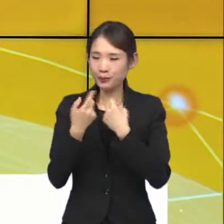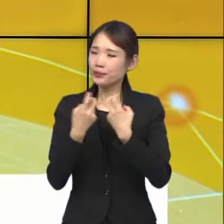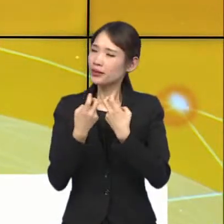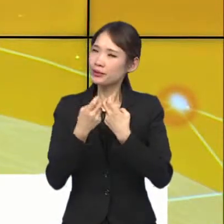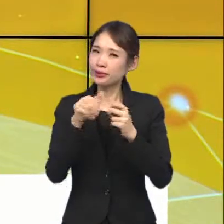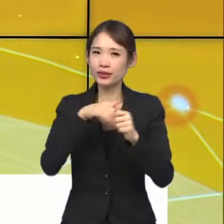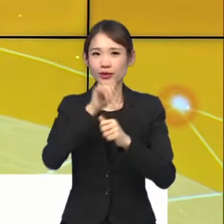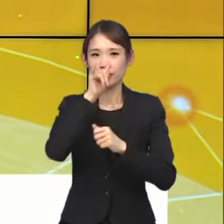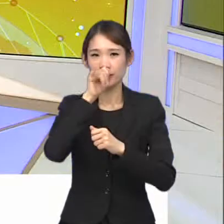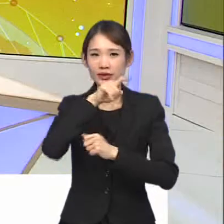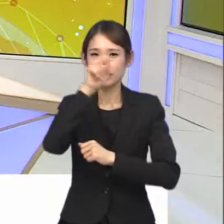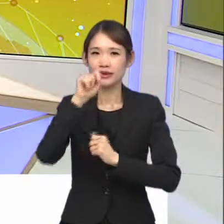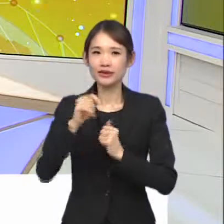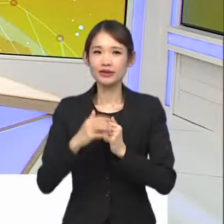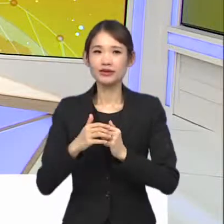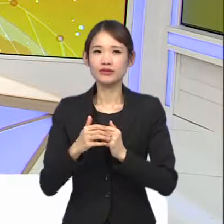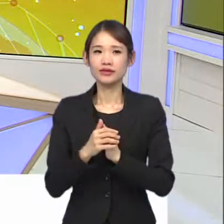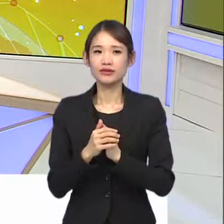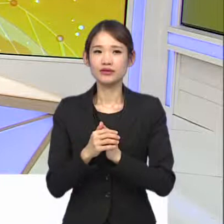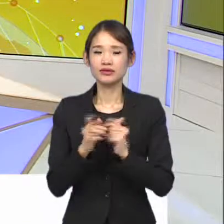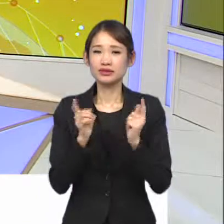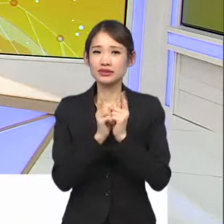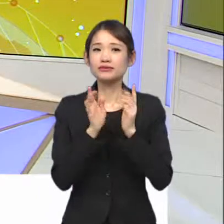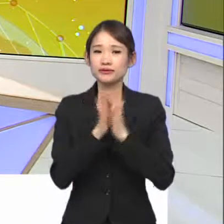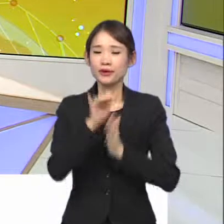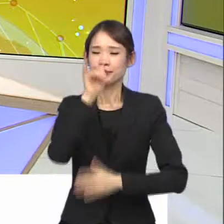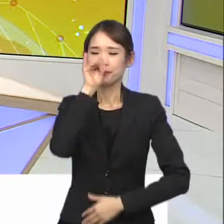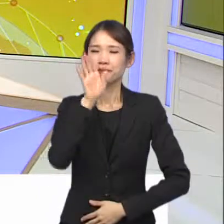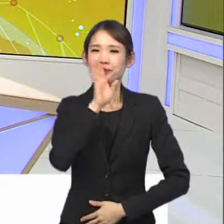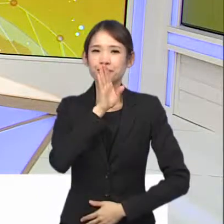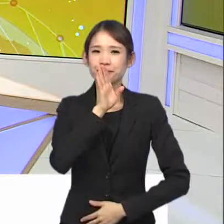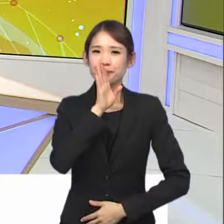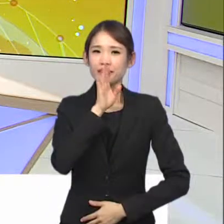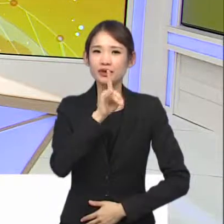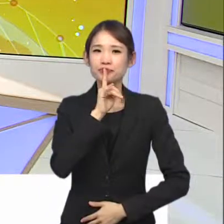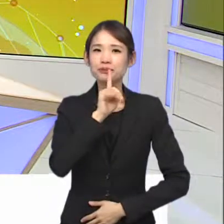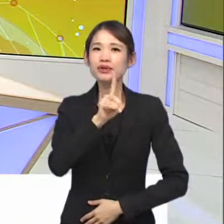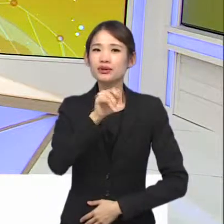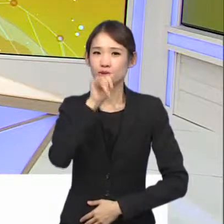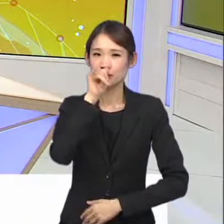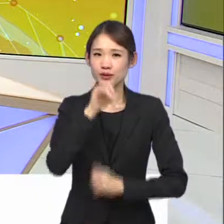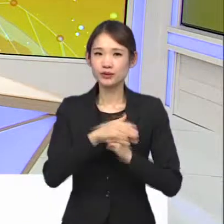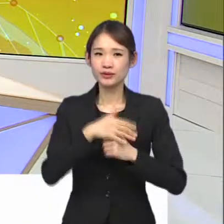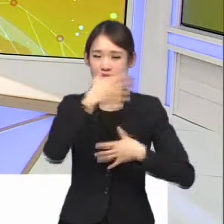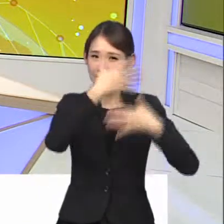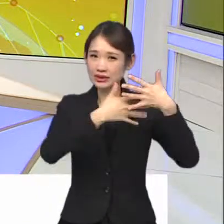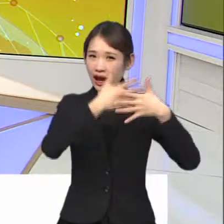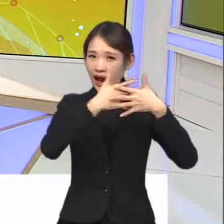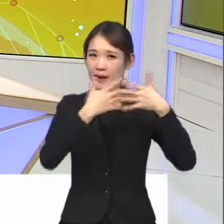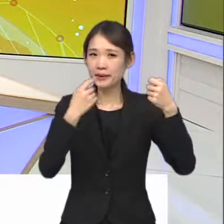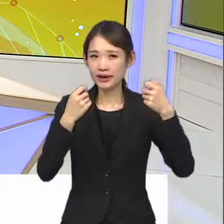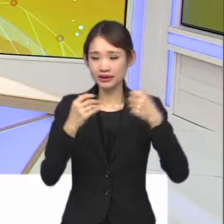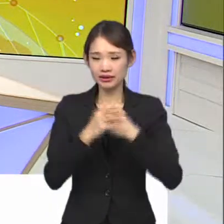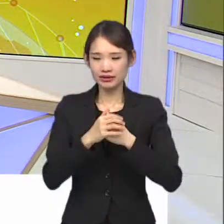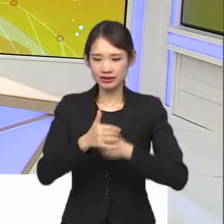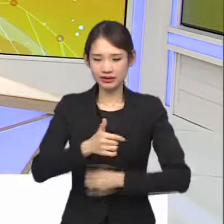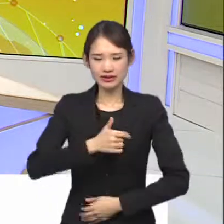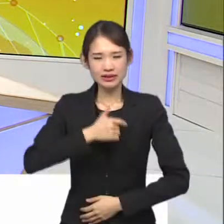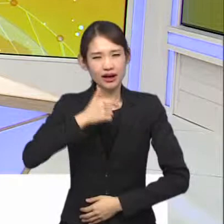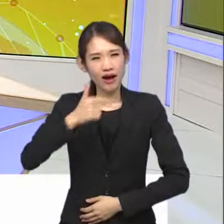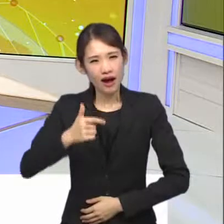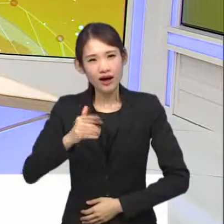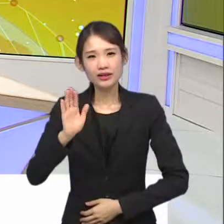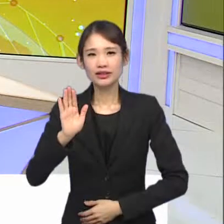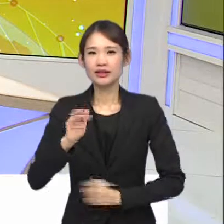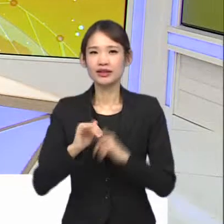궁금하거든요 네모 실제로 존재하죠 이런 말들도 존재하고 요 네 뭐 드라마처럼 그렇게 너무 크게 그런 건